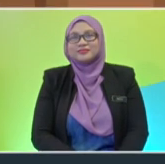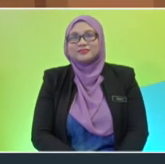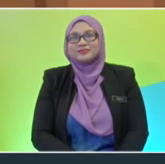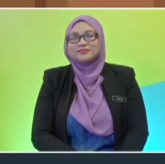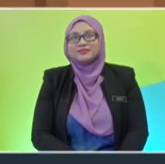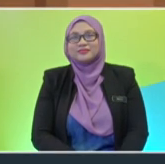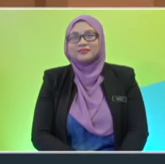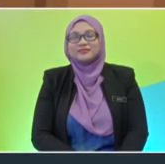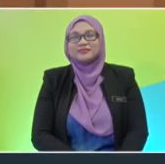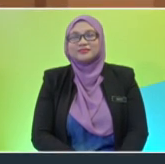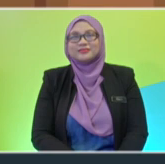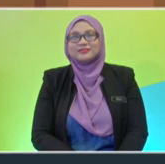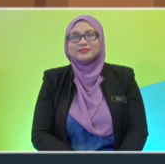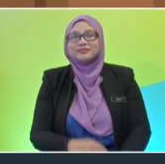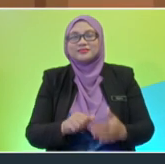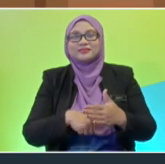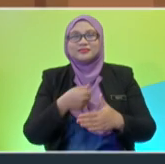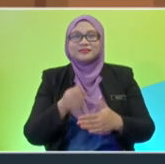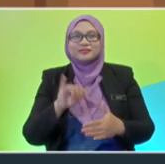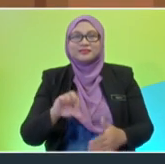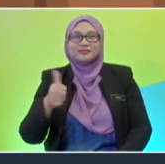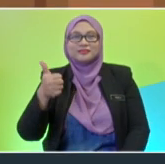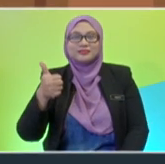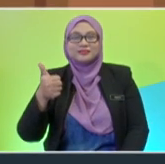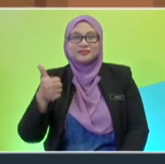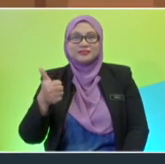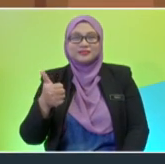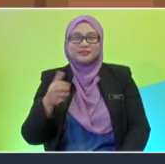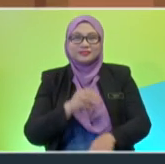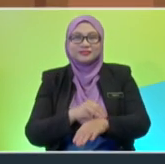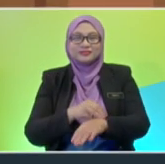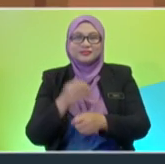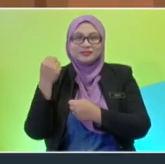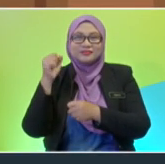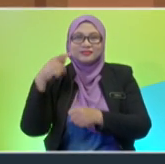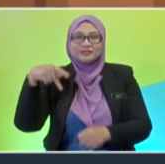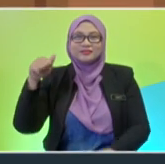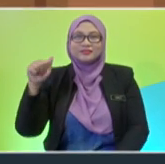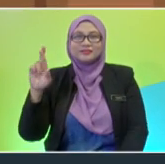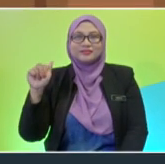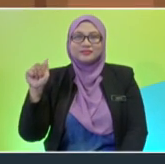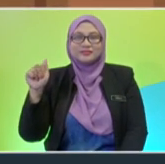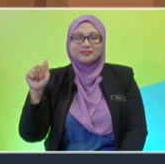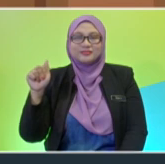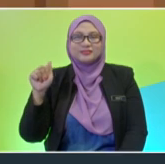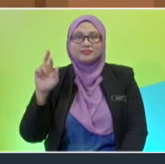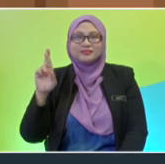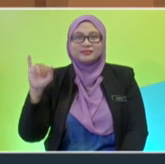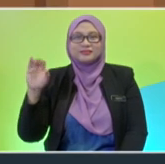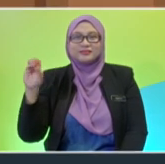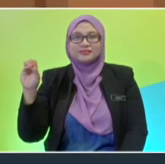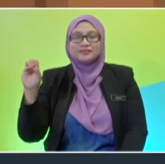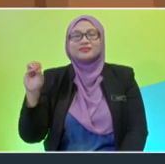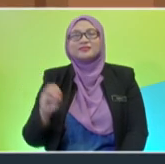acara yang dimenangi oleh Beliau semasa sukan paralympic nevil